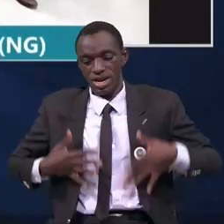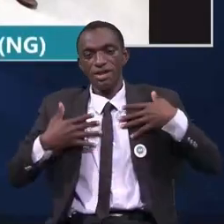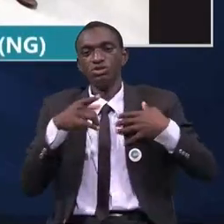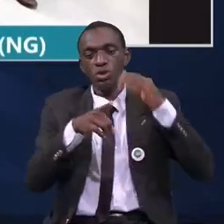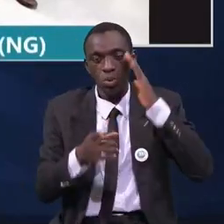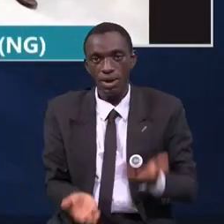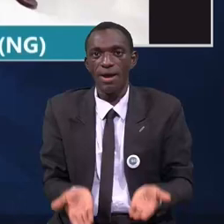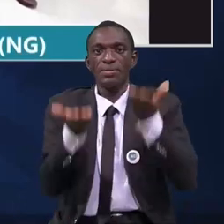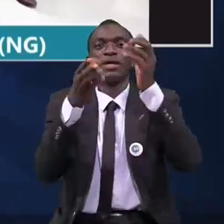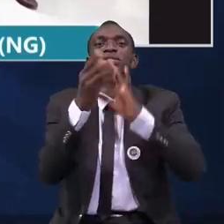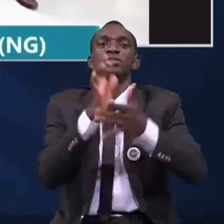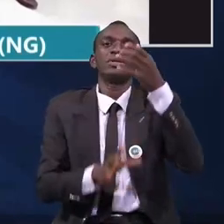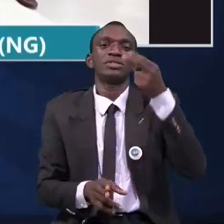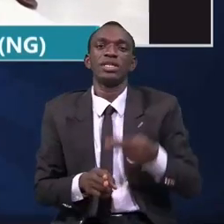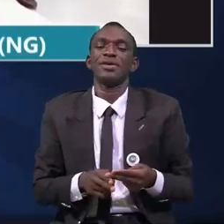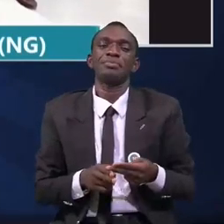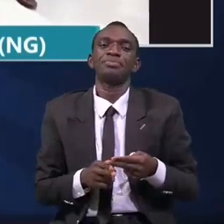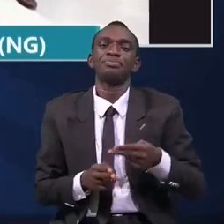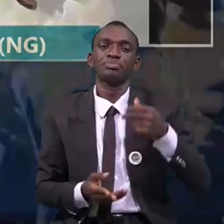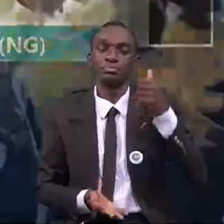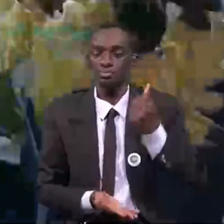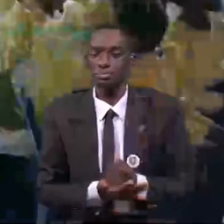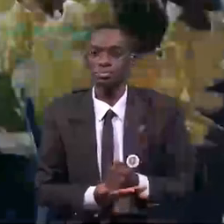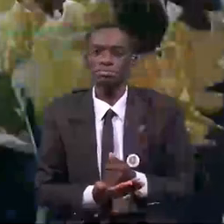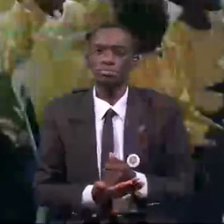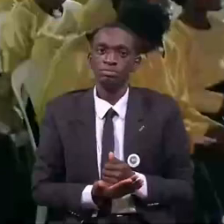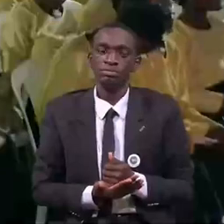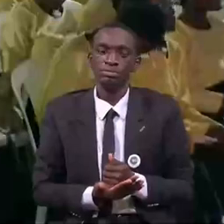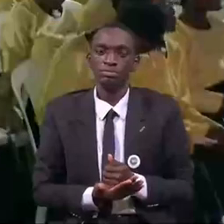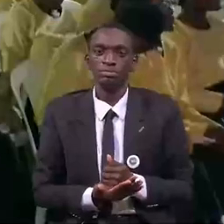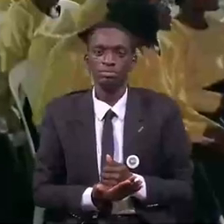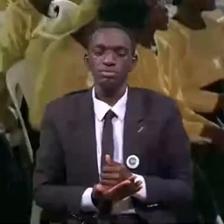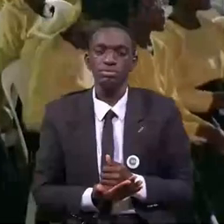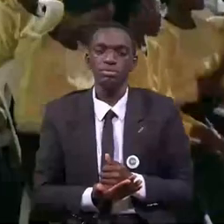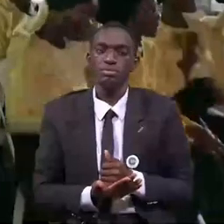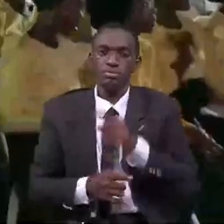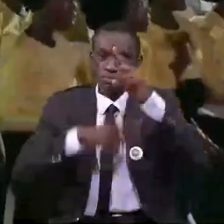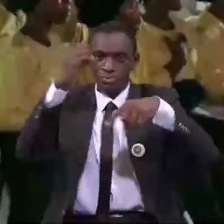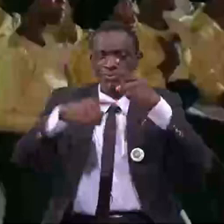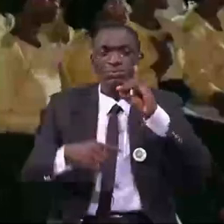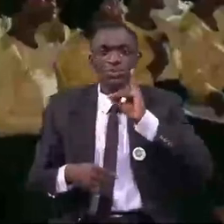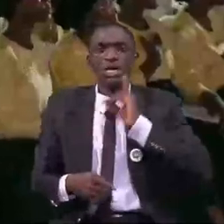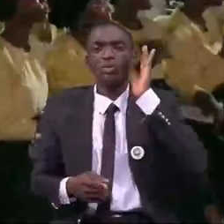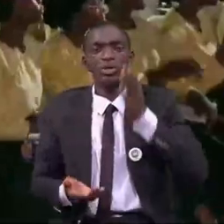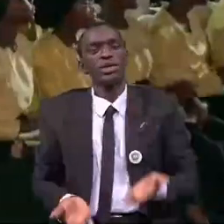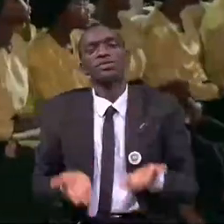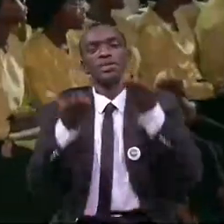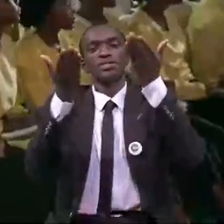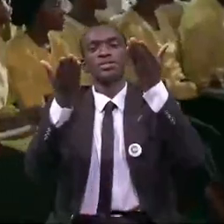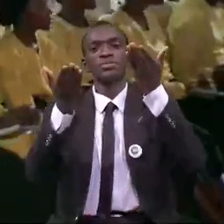parce que toute douleur vous avez maintenant la T divine sur vous et vous allez vous lever je vais me